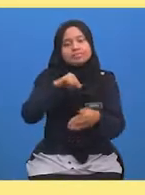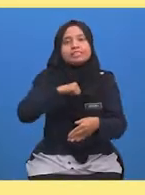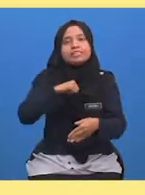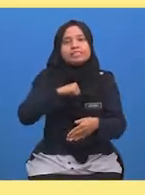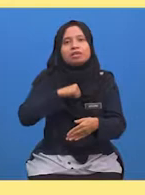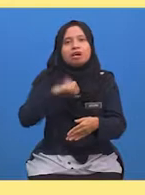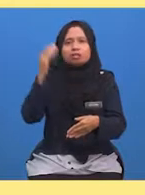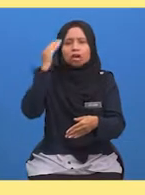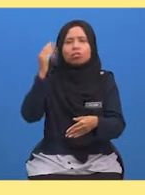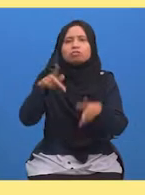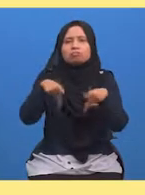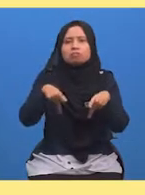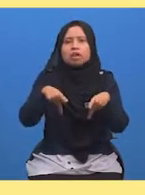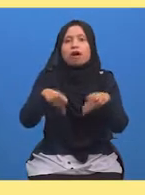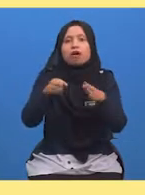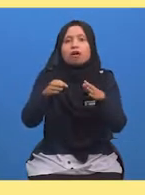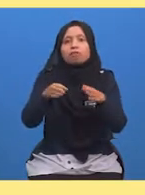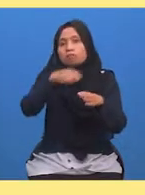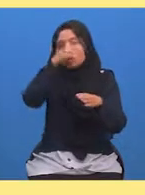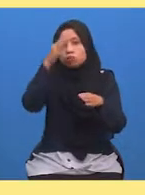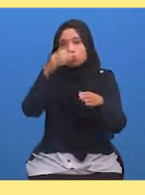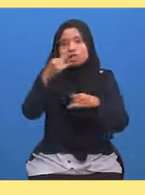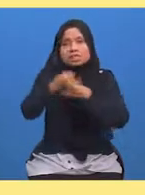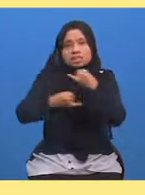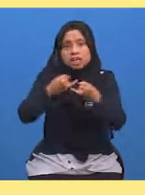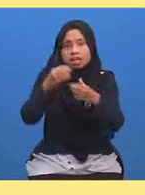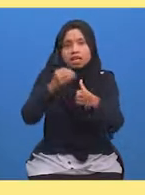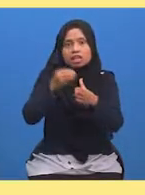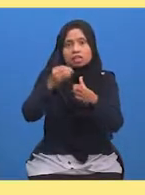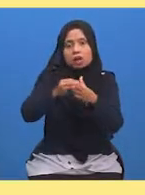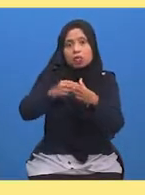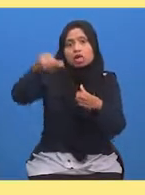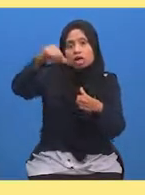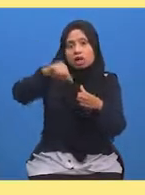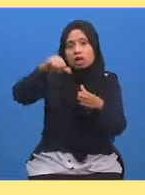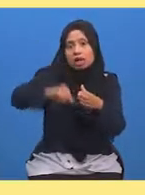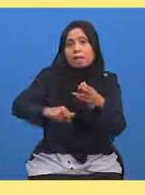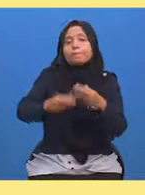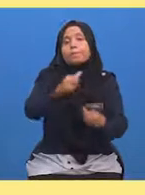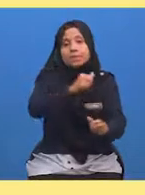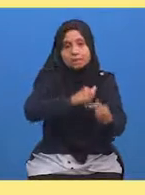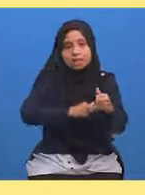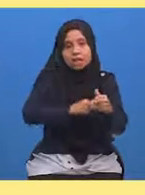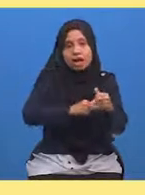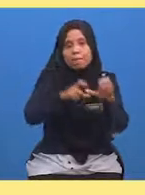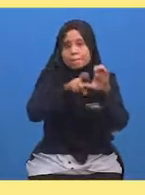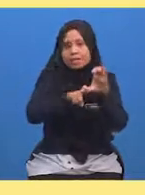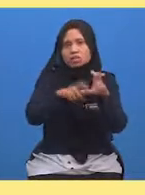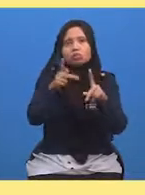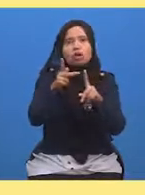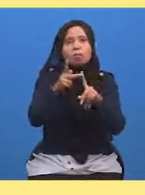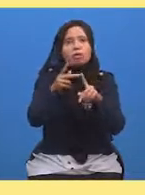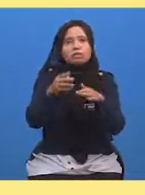pelajar, faktor kejayaan atau kegagalan sesebuah perniagaan bergantung kepada